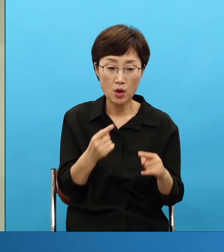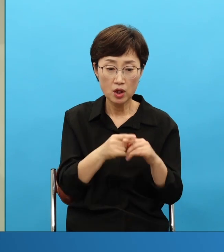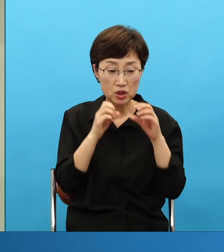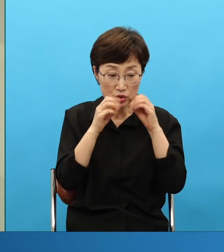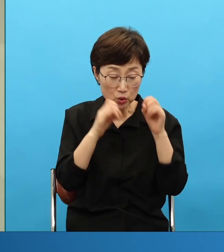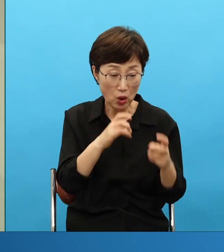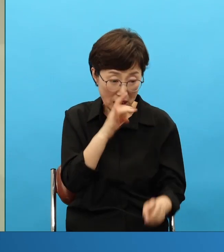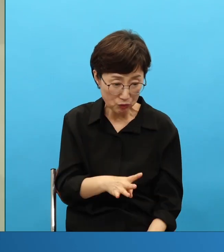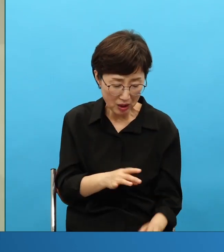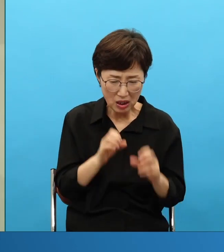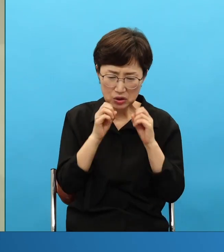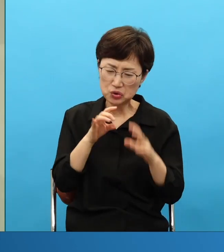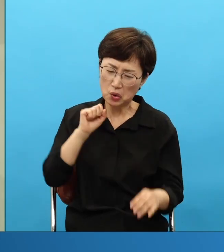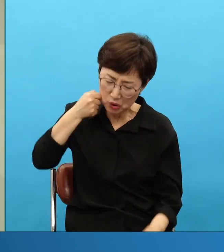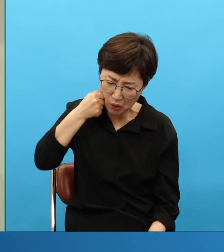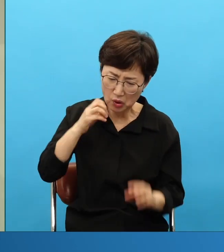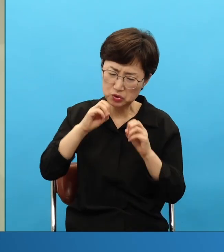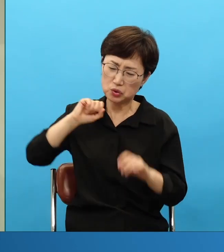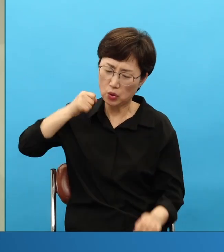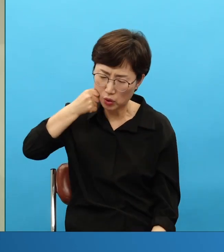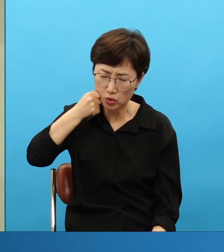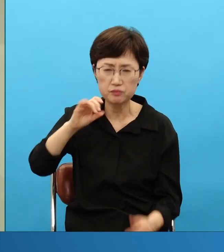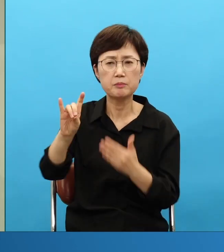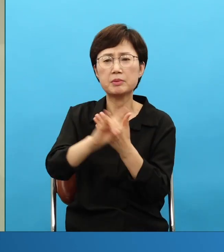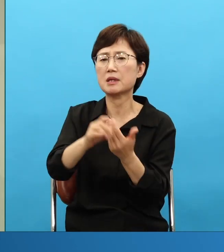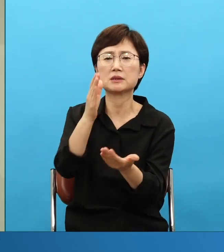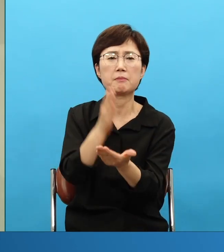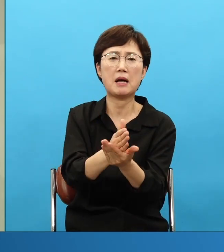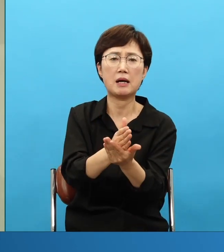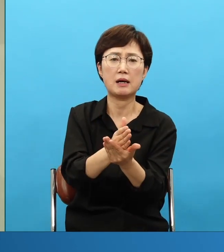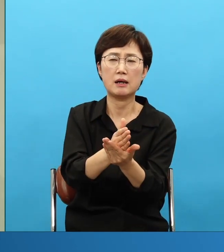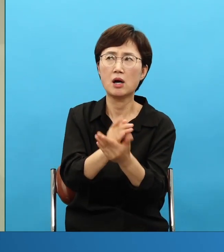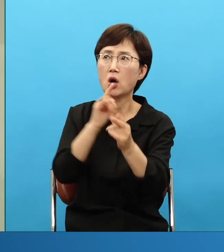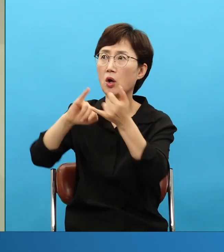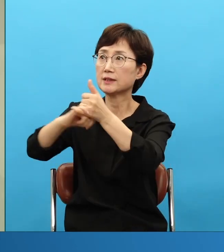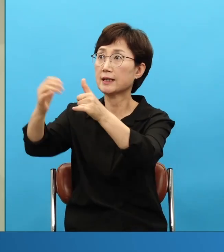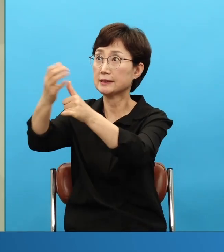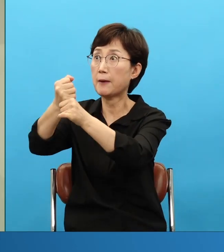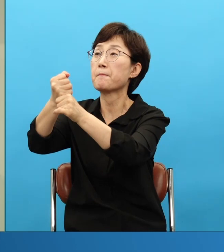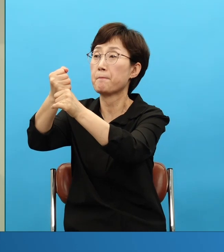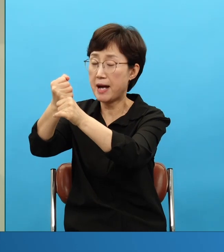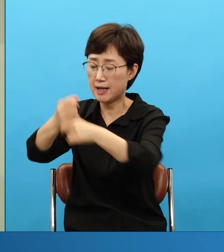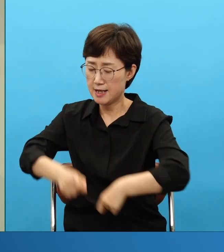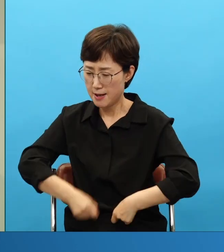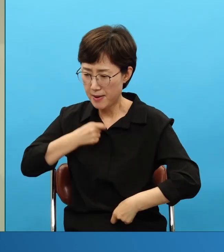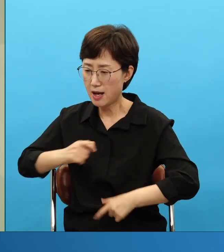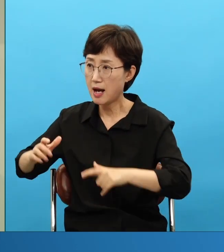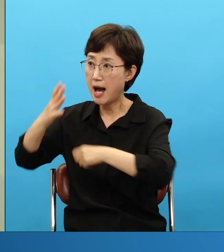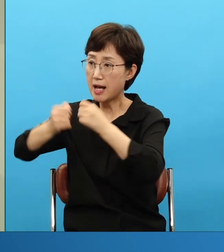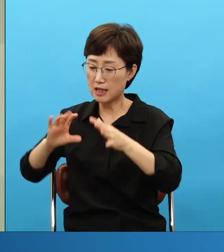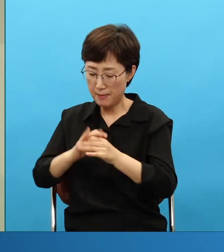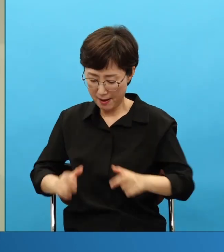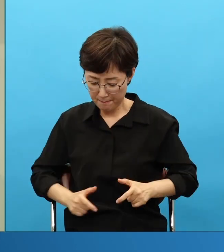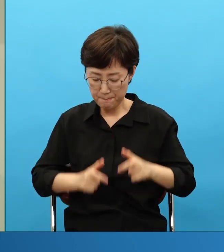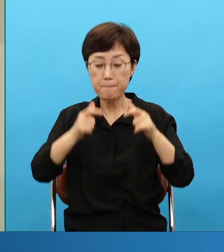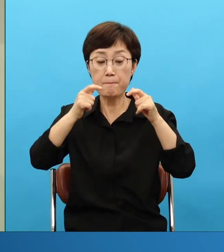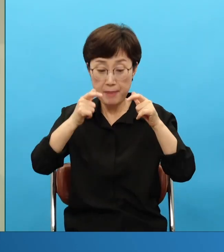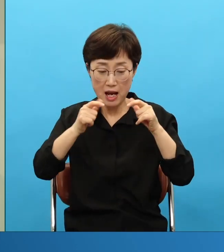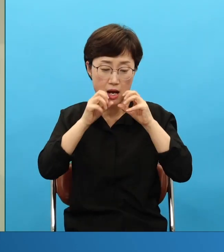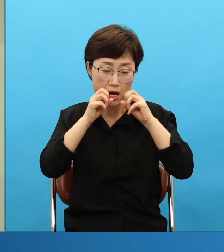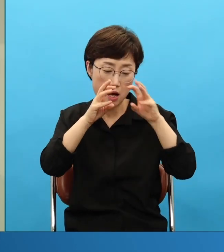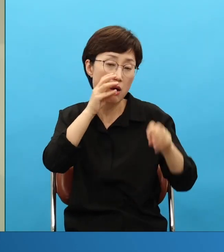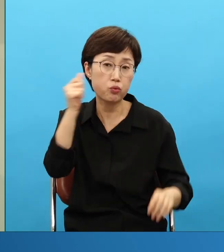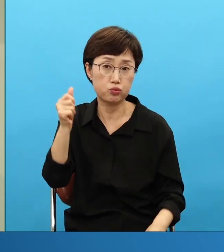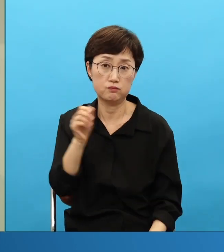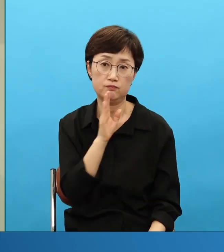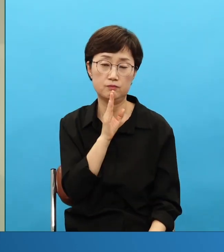raise the important partisan, everything will be revived. 이제 시간표입니다. Now is the 왜 time. 이 메시지를 지금 세계가 예배드린 예배를